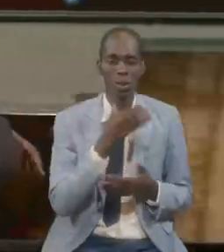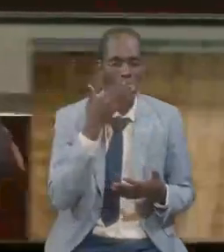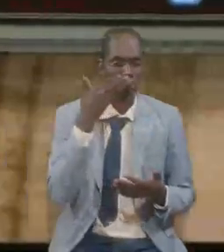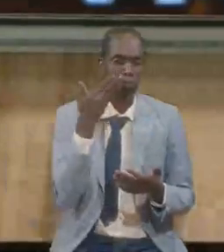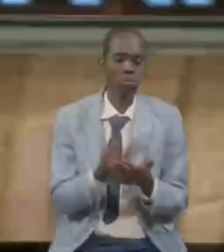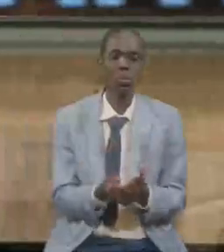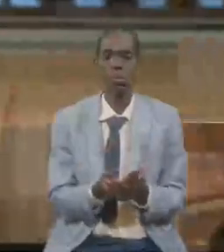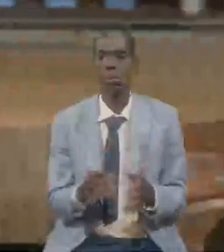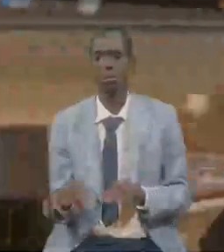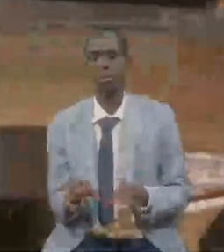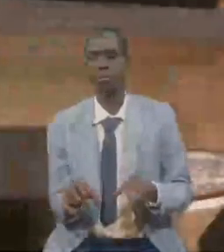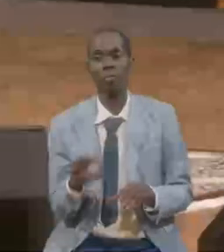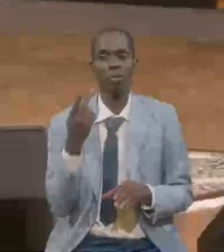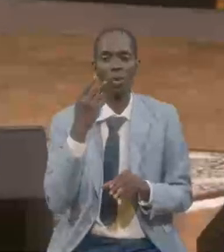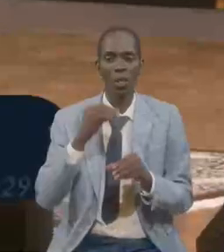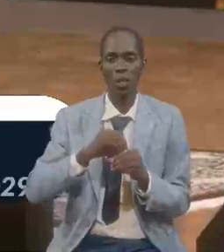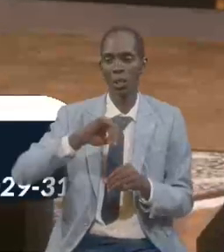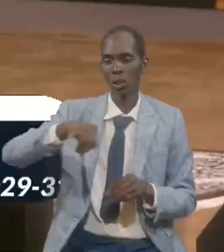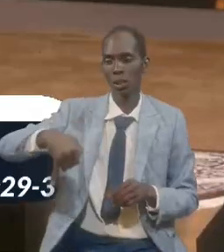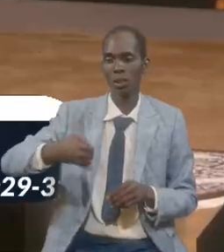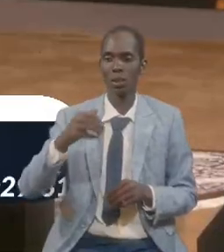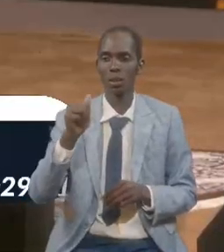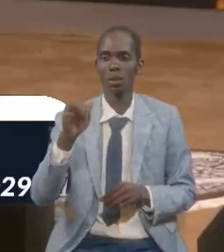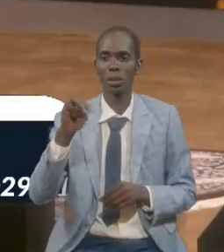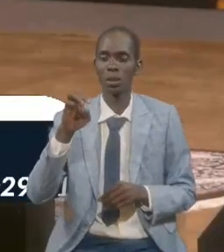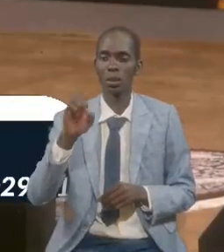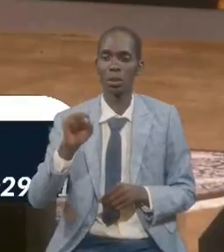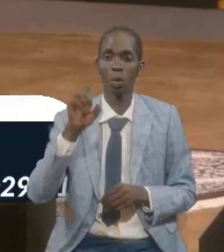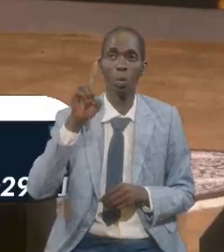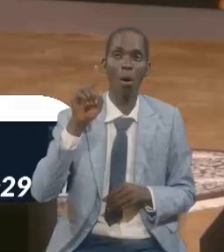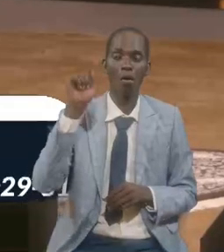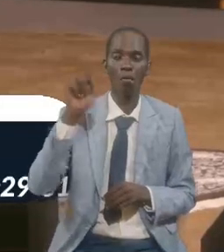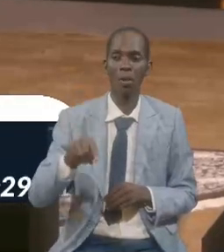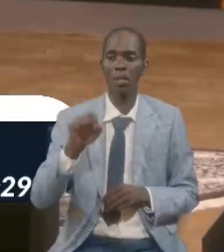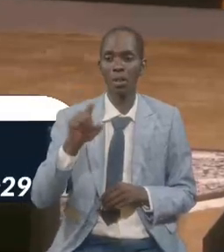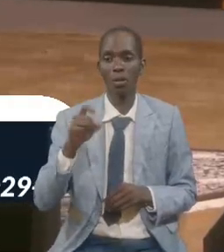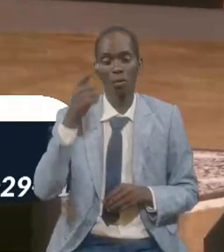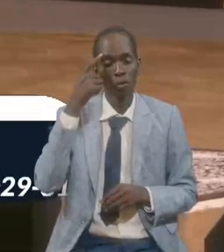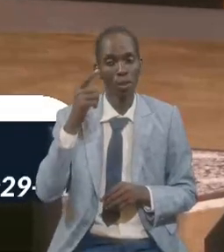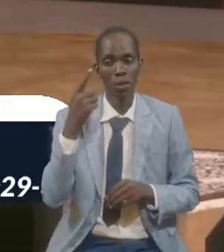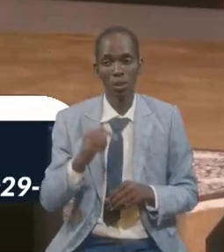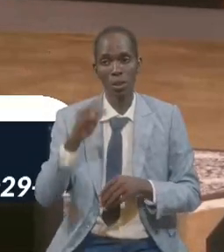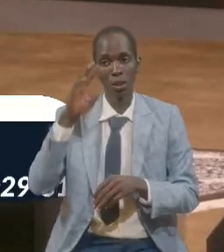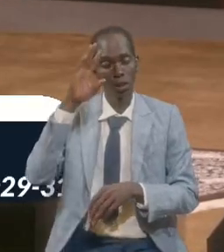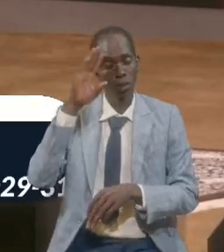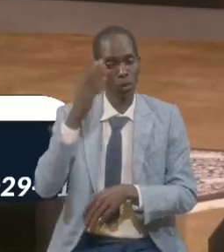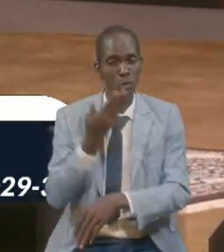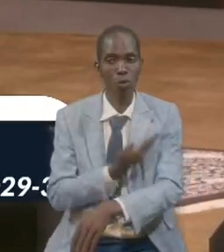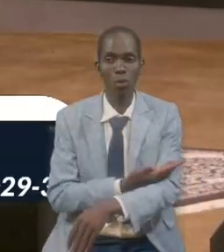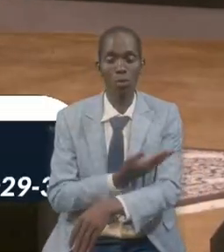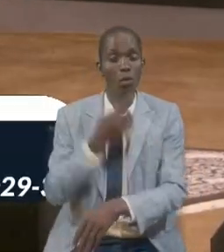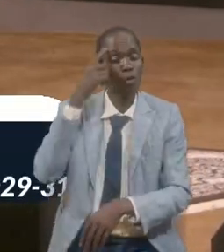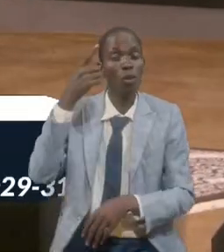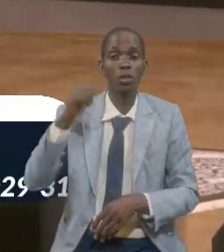et la destruction de leur beauté. Jacques 1, verset 11 dit, « Le soleil s'est levé avec